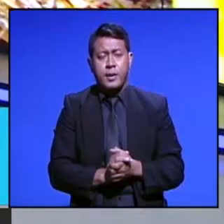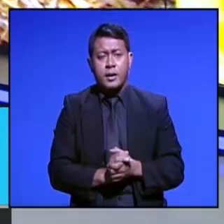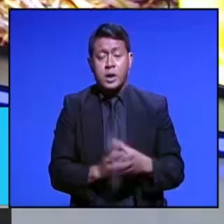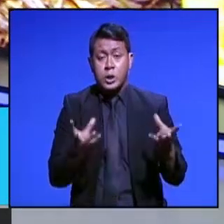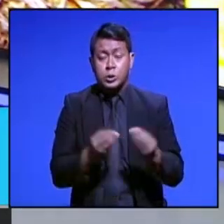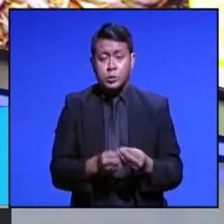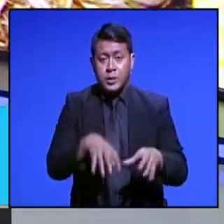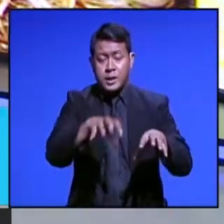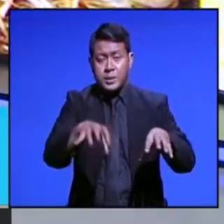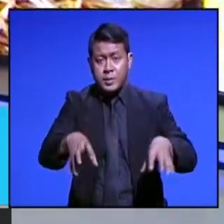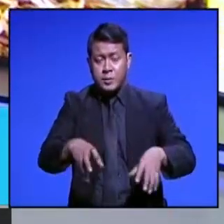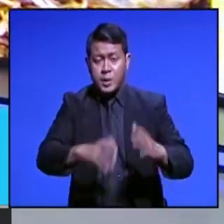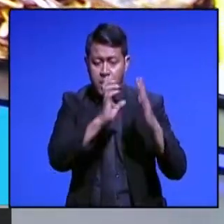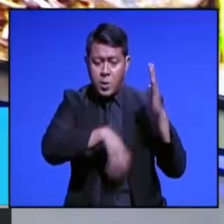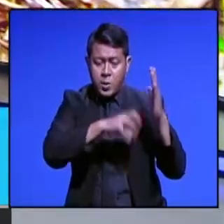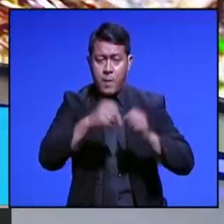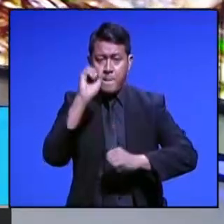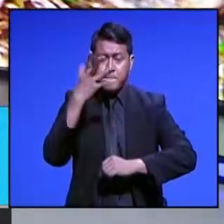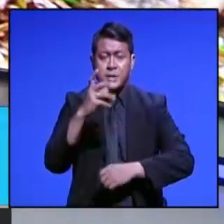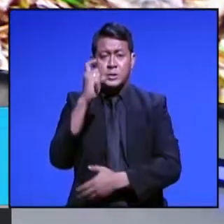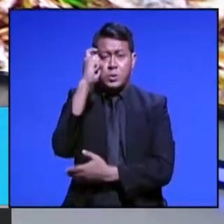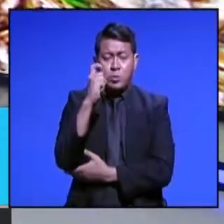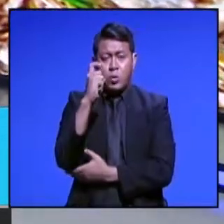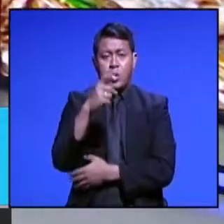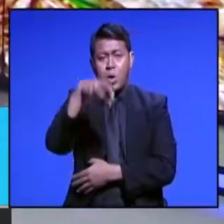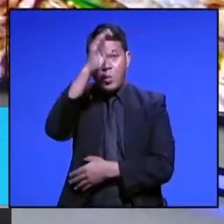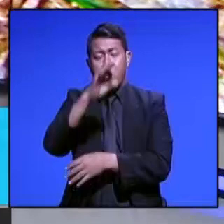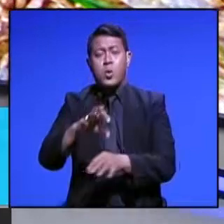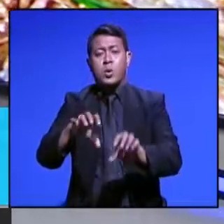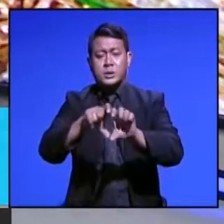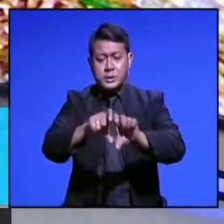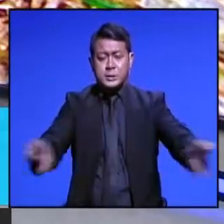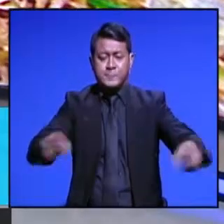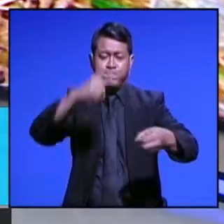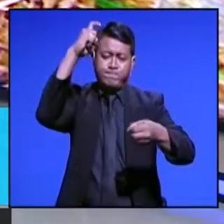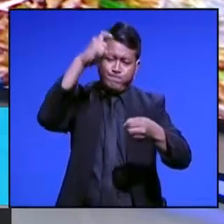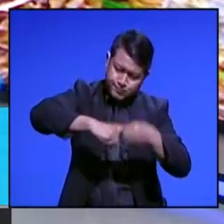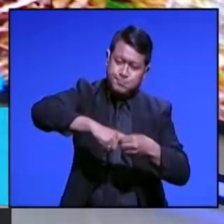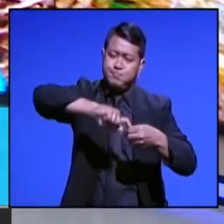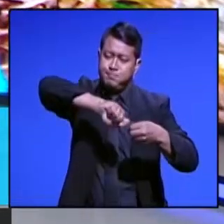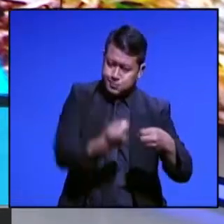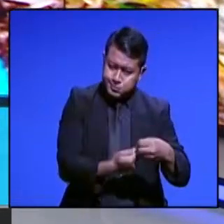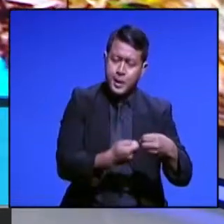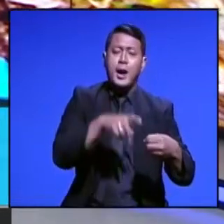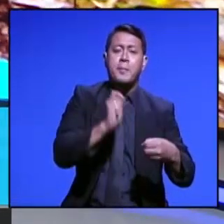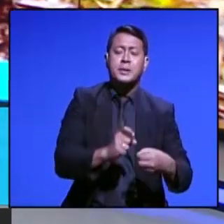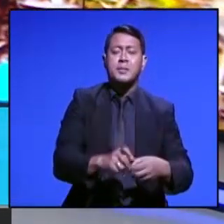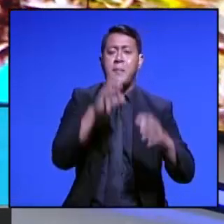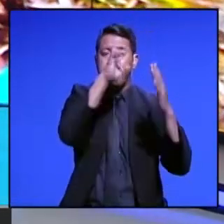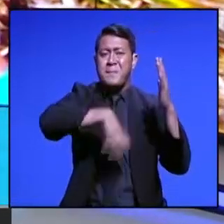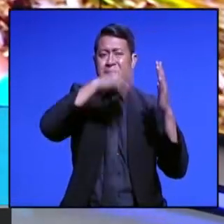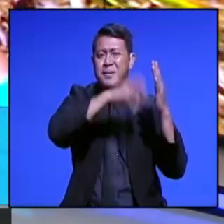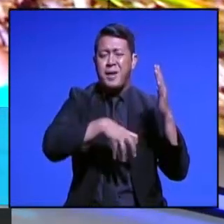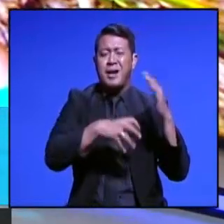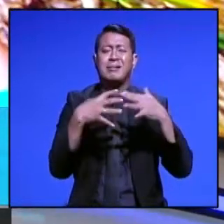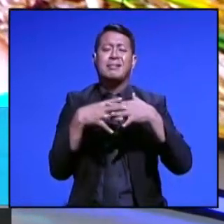Pemirsa, sejumlah lahan penambangan emas ilegal di Bogor, Jawa Barat disegel aparat gabungan. Penyegelan dilakukan lantaran penambangan liar berdampak